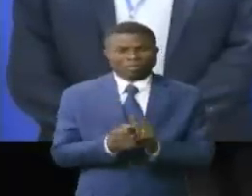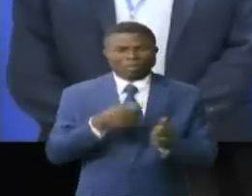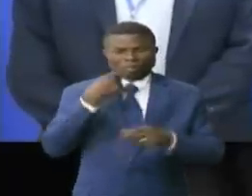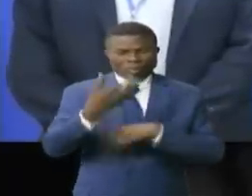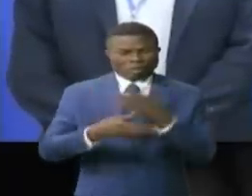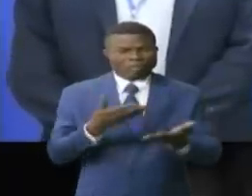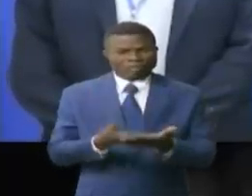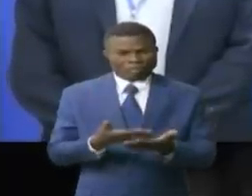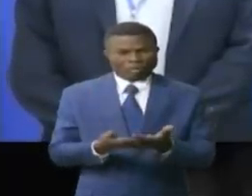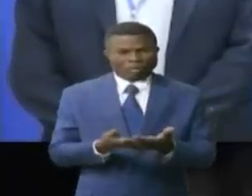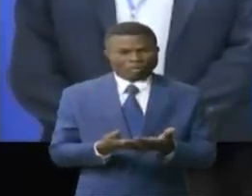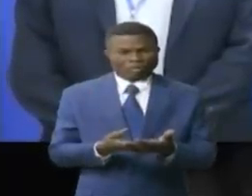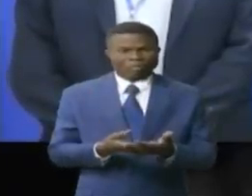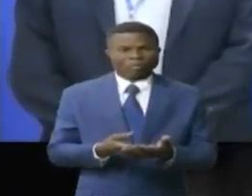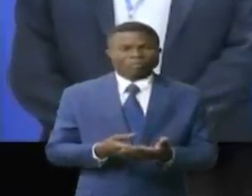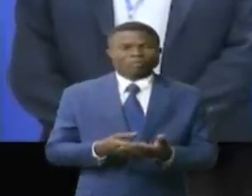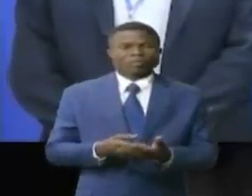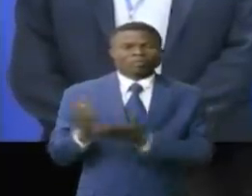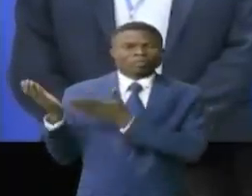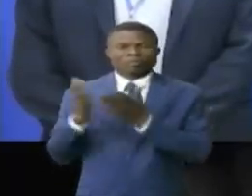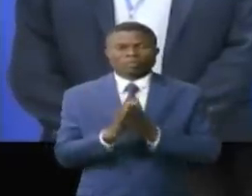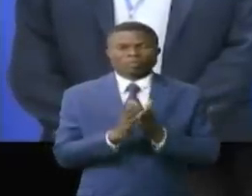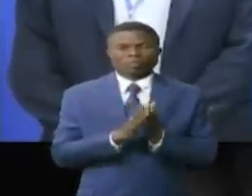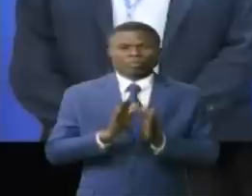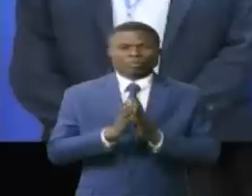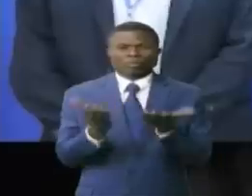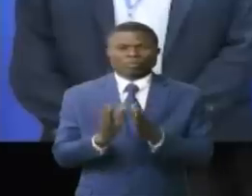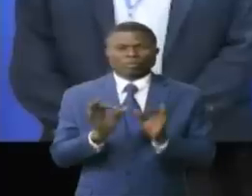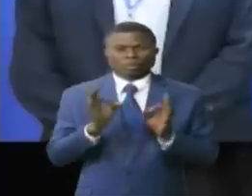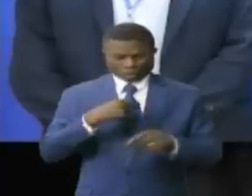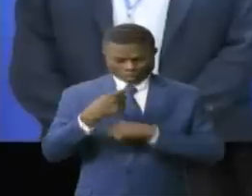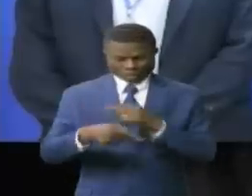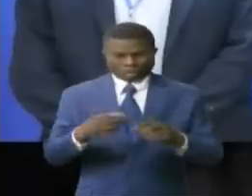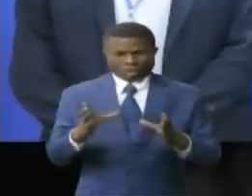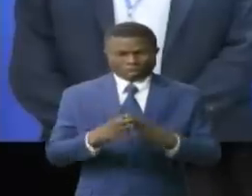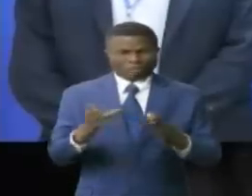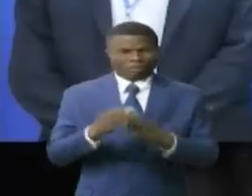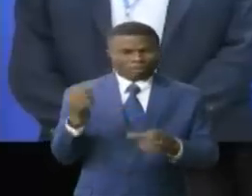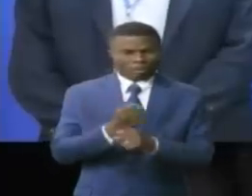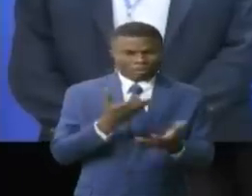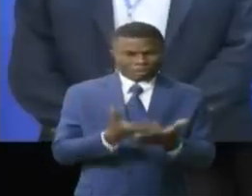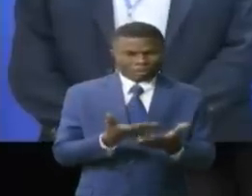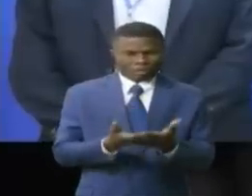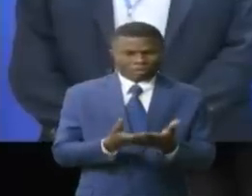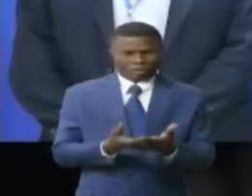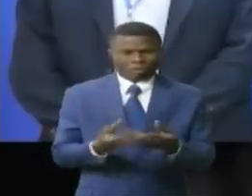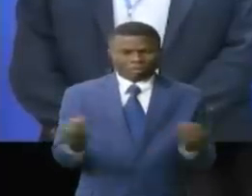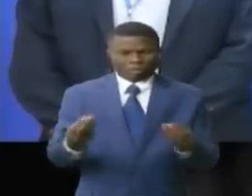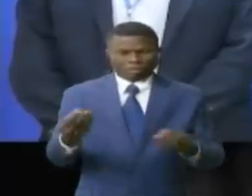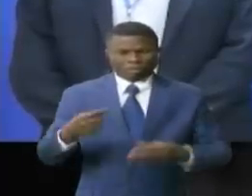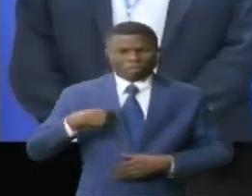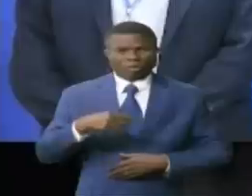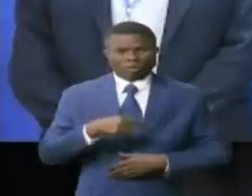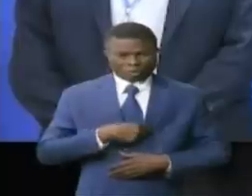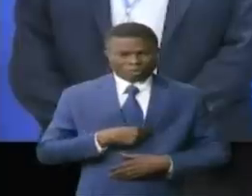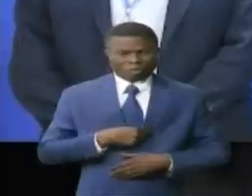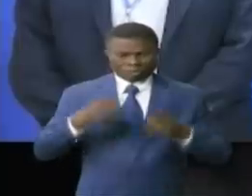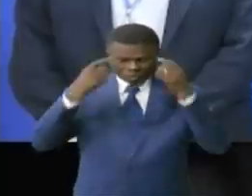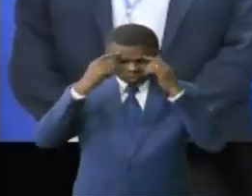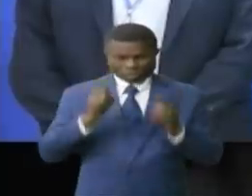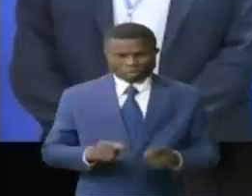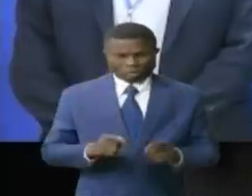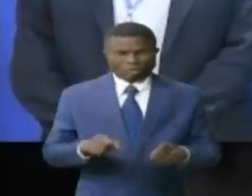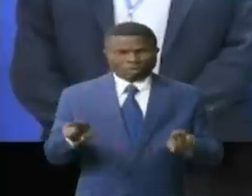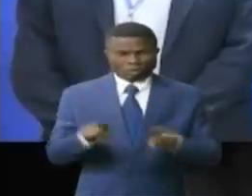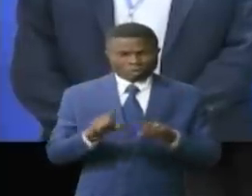de faire. Donc le nouveau portefeuille a déjà bien démarré avec ses services. Et donc on s'est mis d'accord comment on